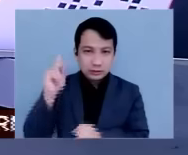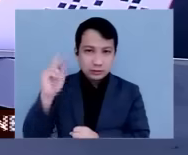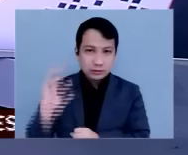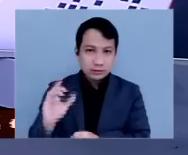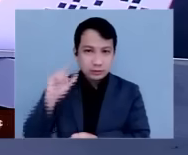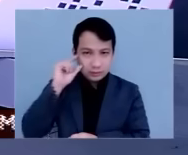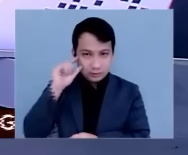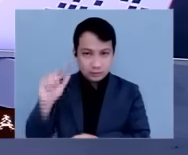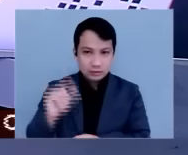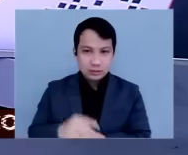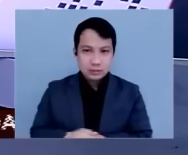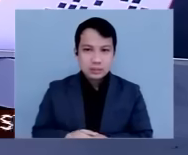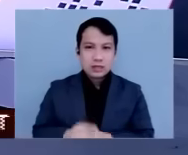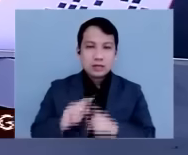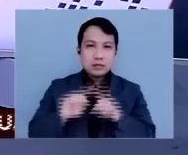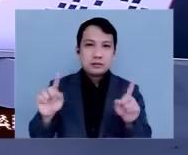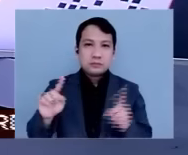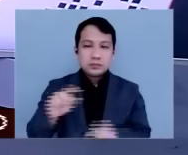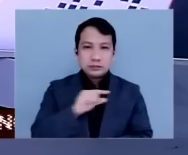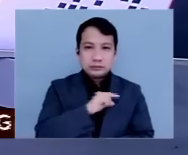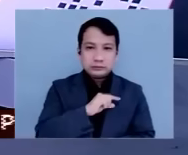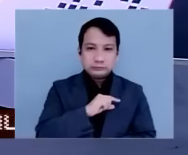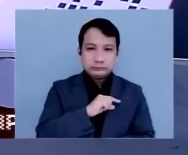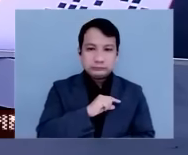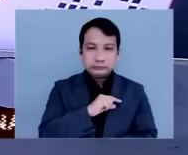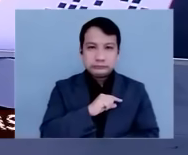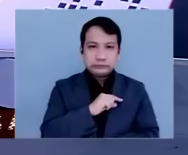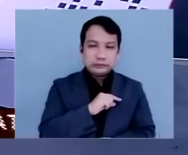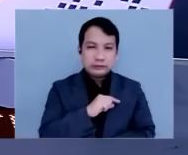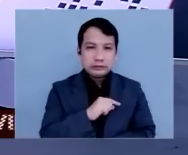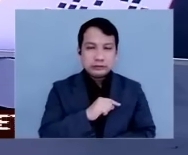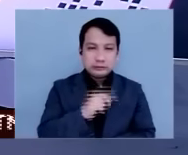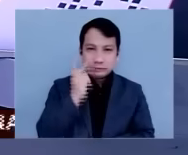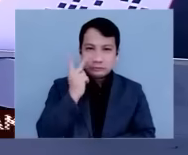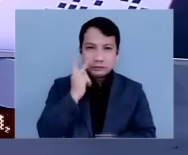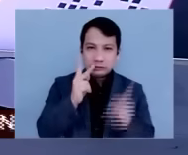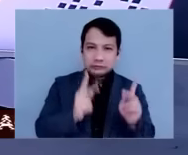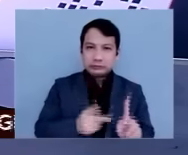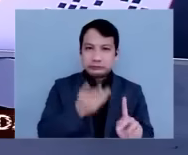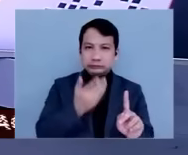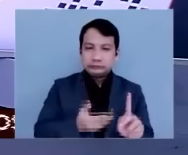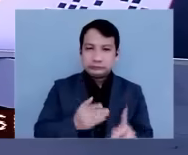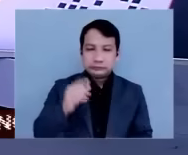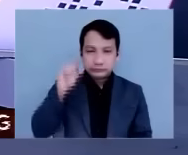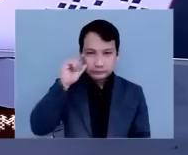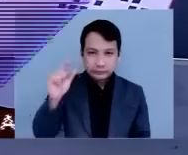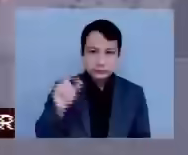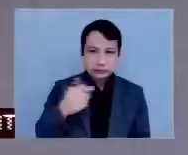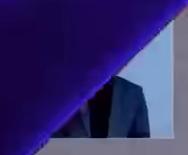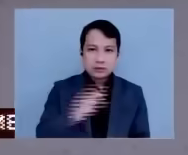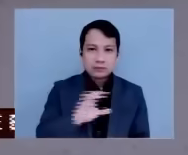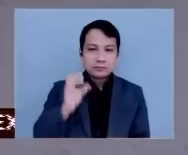Pero ni Anino ng Pastor hindi pa rin nakita. Nasa frontline ng balitang yan, si Bril Montalvo.